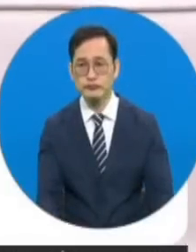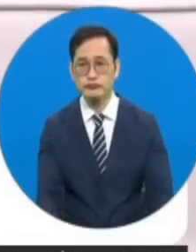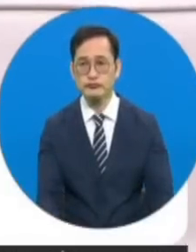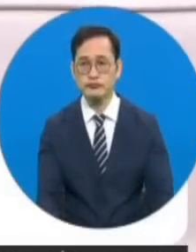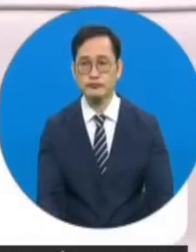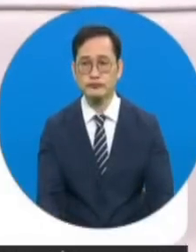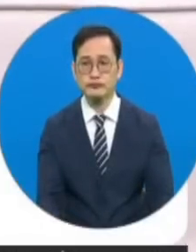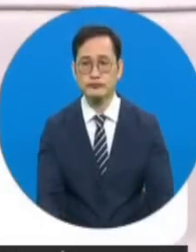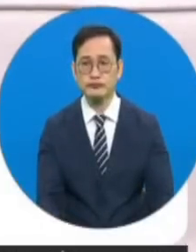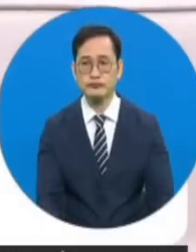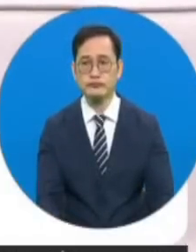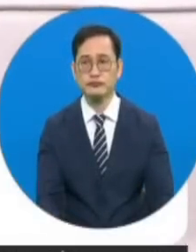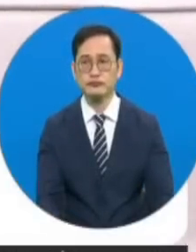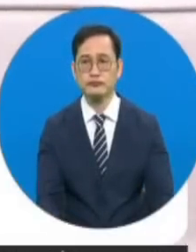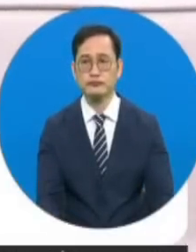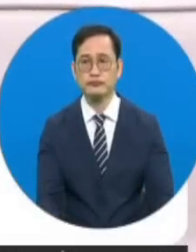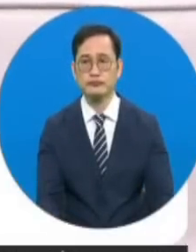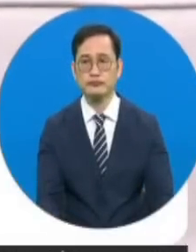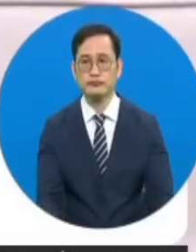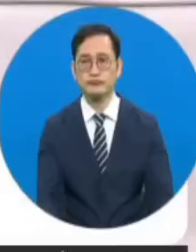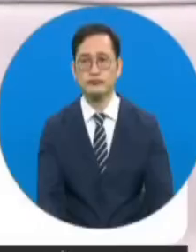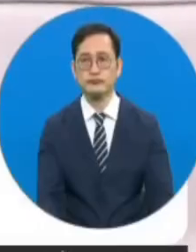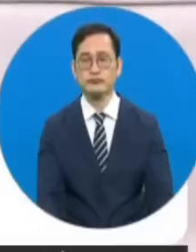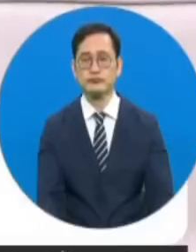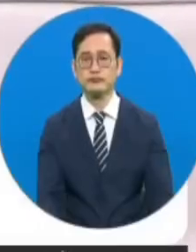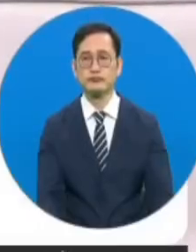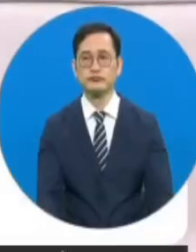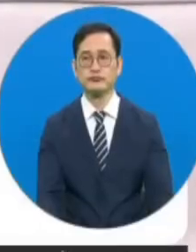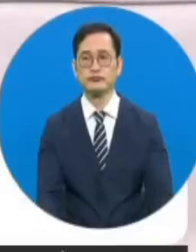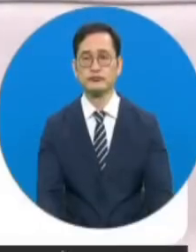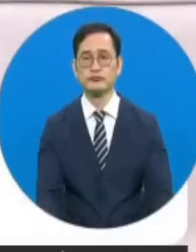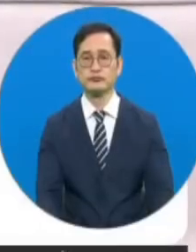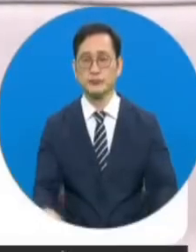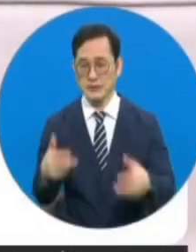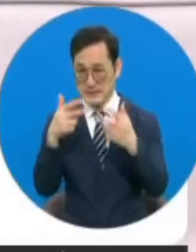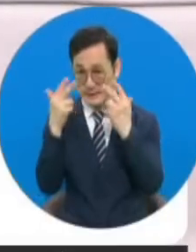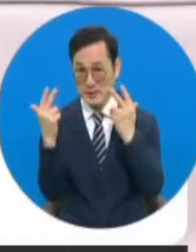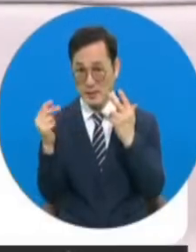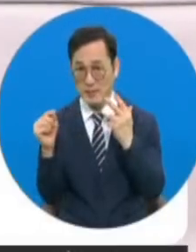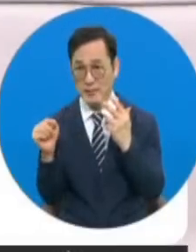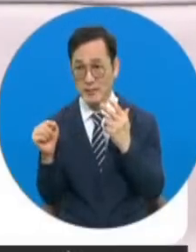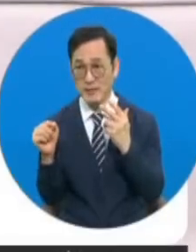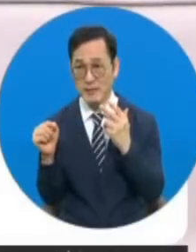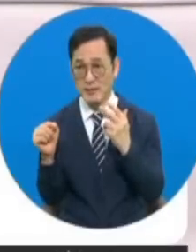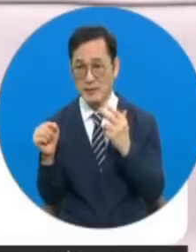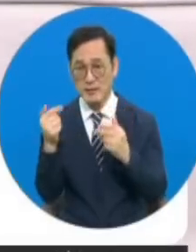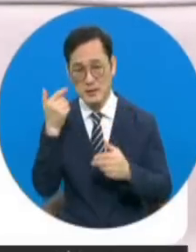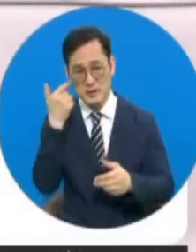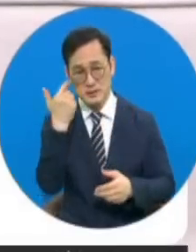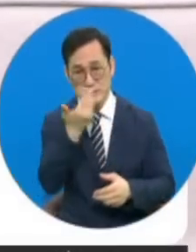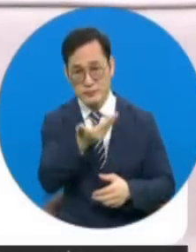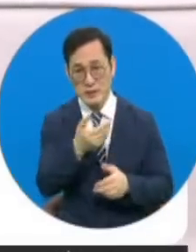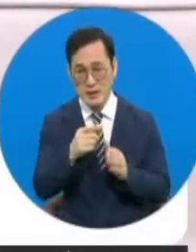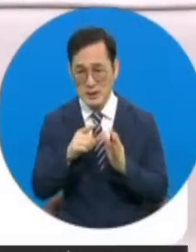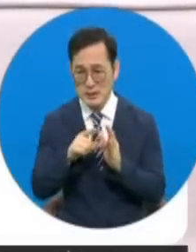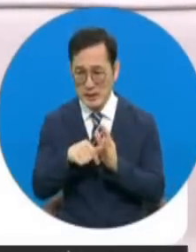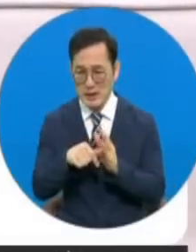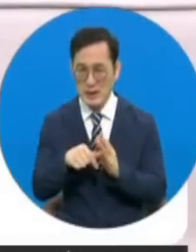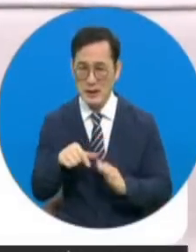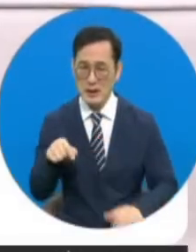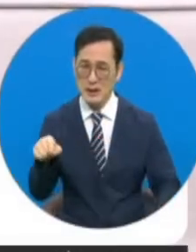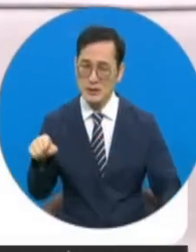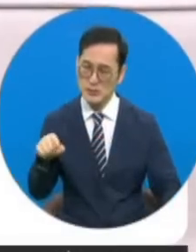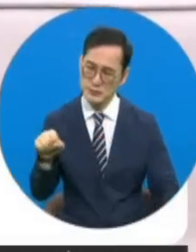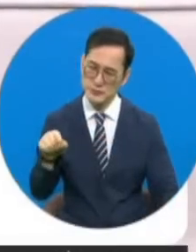이해할 수 있는 것임에도 불구하고 사실은 이재명 대표가 대표로서의 어떤 지리의 품격이라든지 수준에